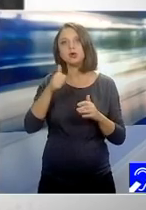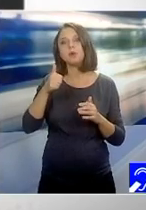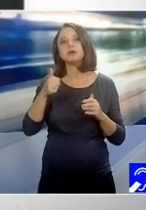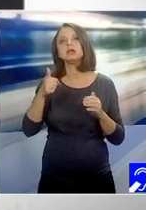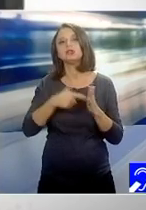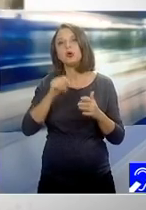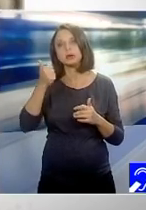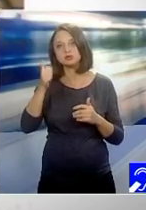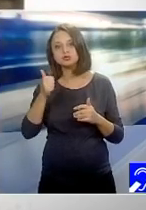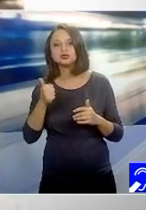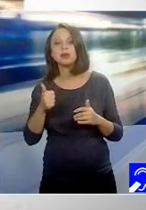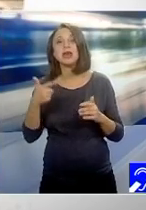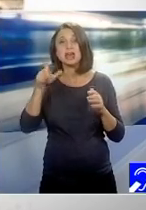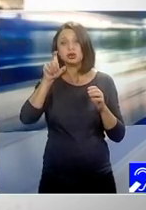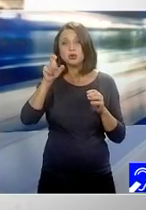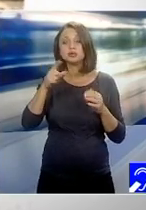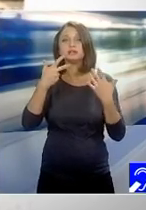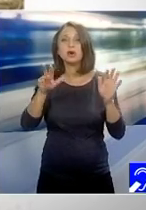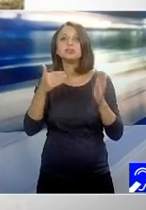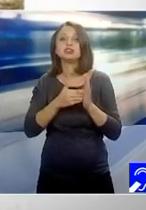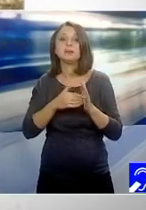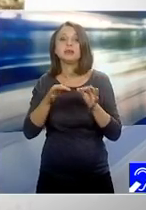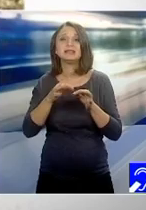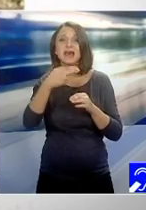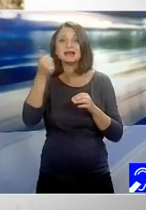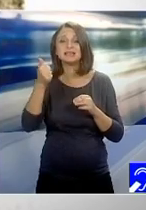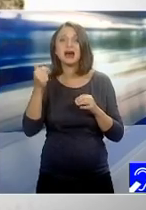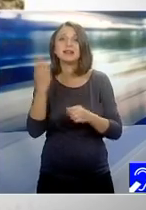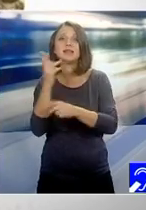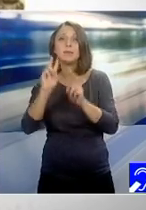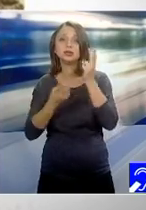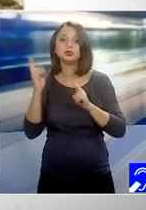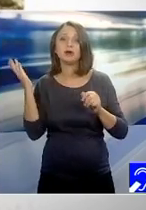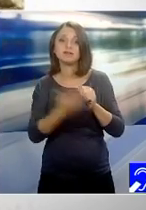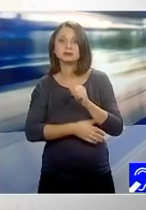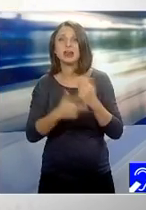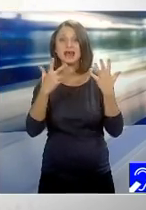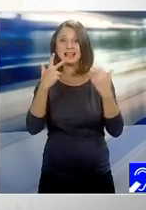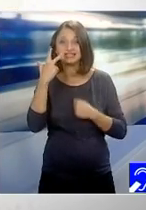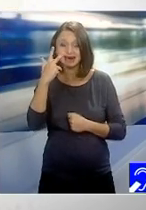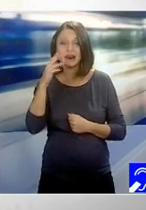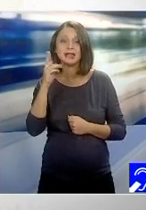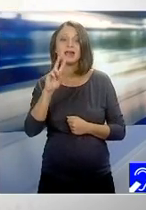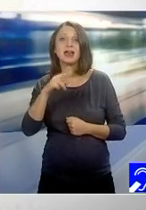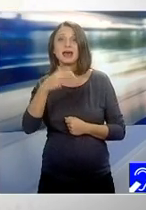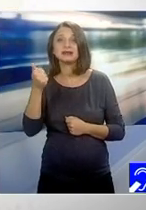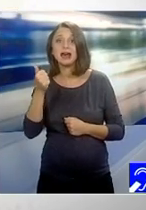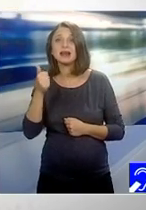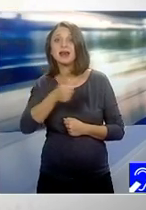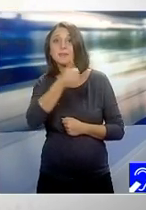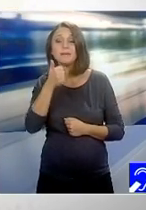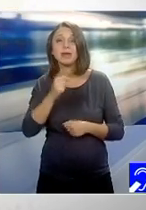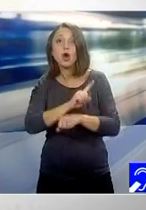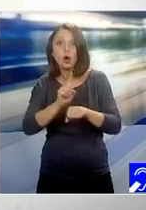2000-2011, 280.000 de hectare de pădure au fost tăiate într-un ritm de 3 hectare pe oră. Here in Romania, I think it is clear